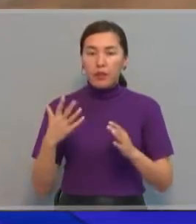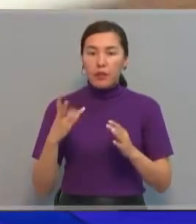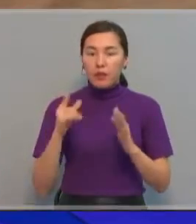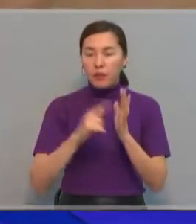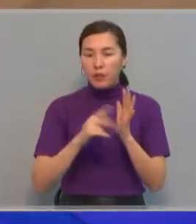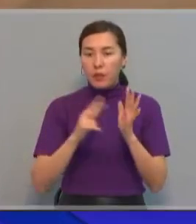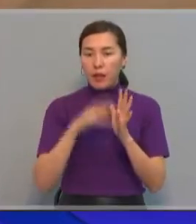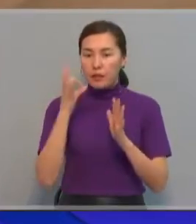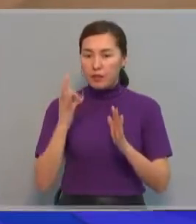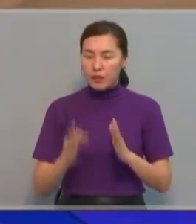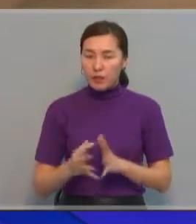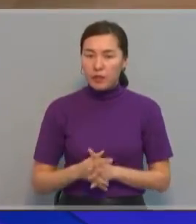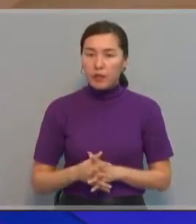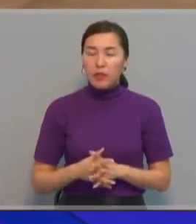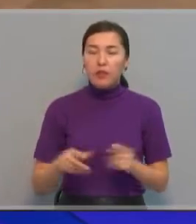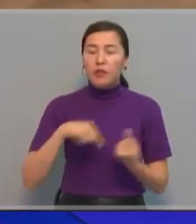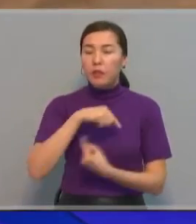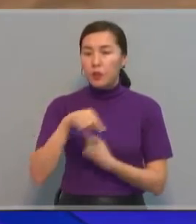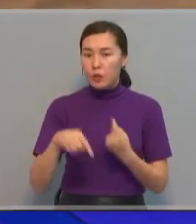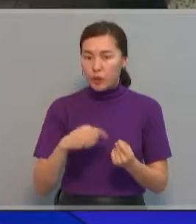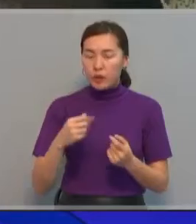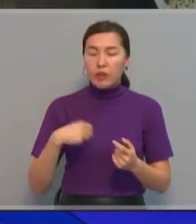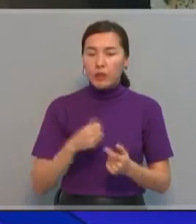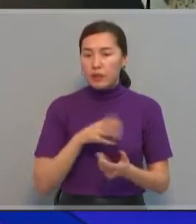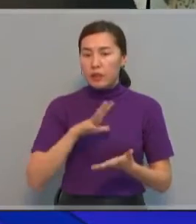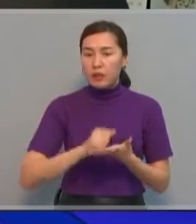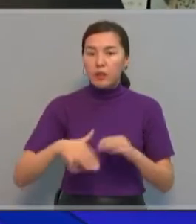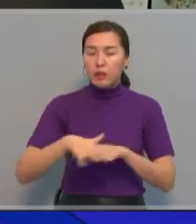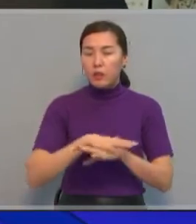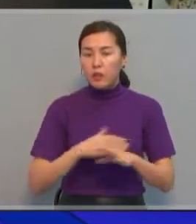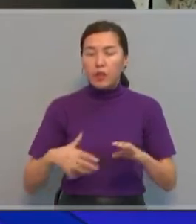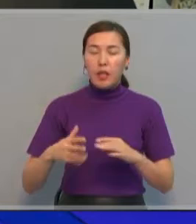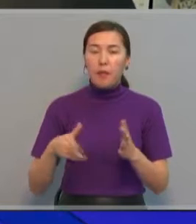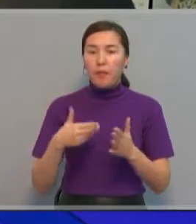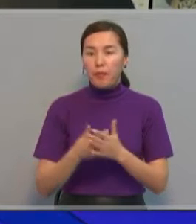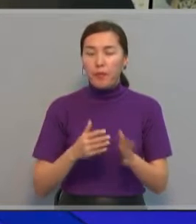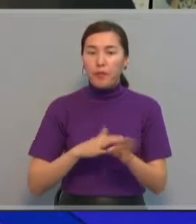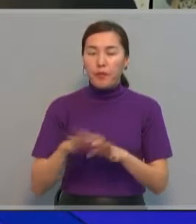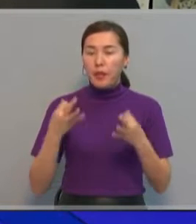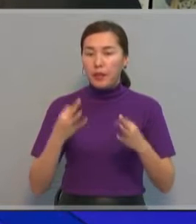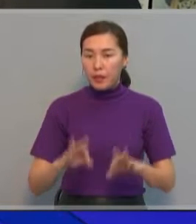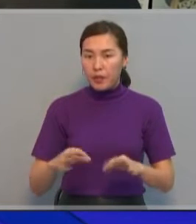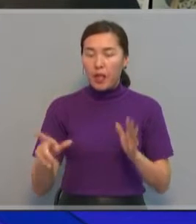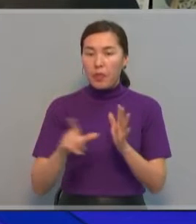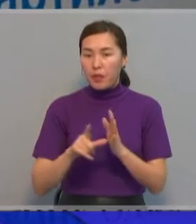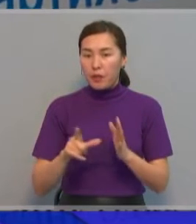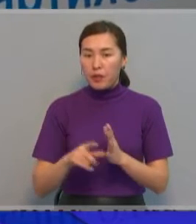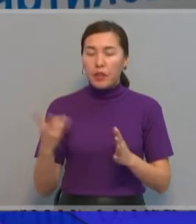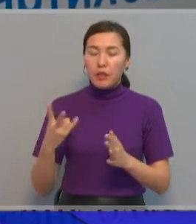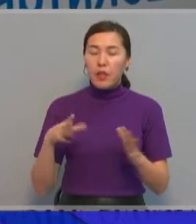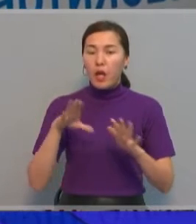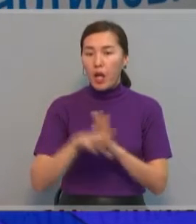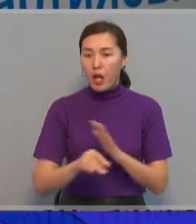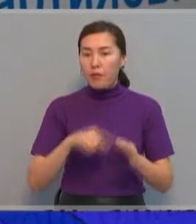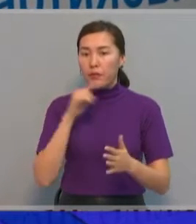на 7-8%. Малое предпринимательство и самозанятое население предложили полностью освободить от налогов. Необходимо